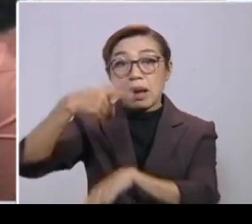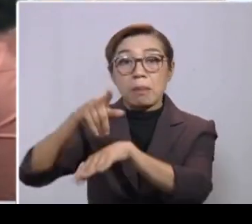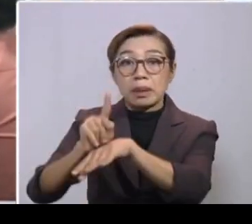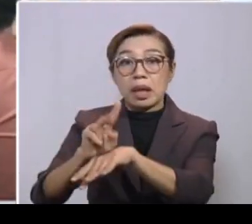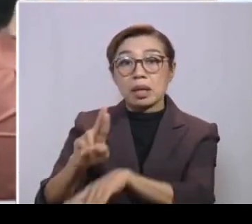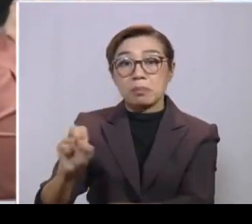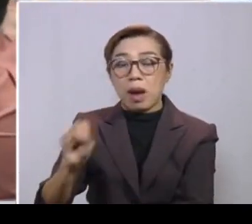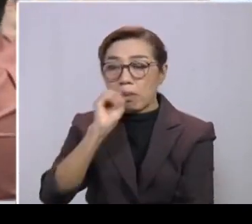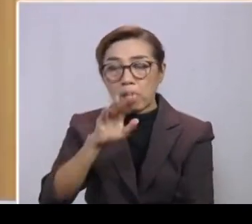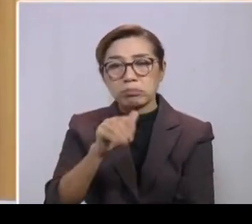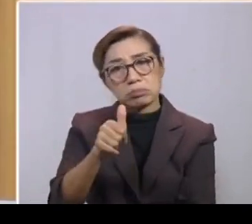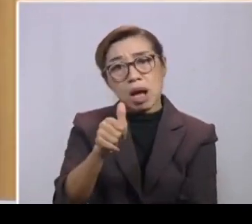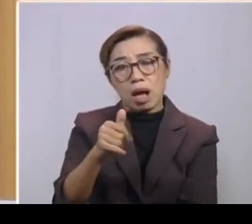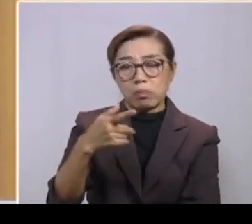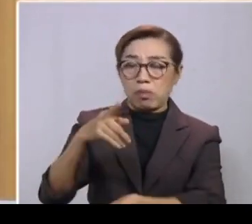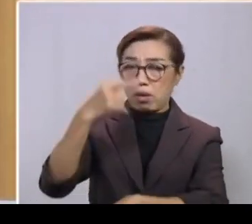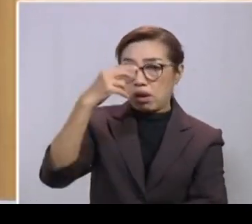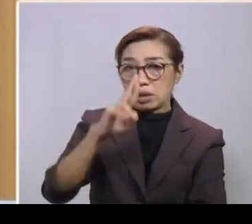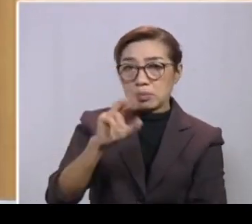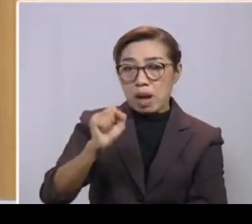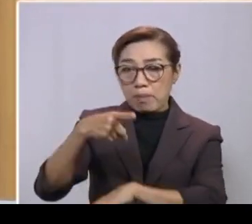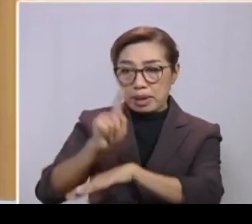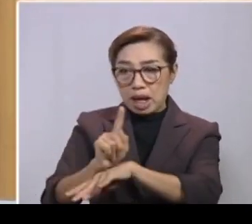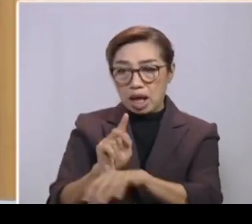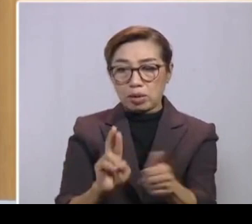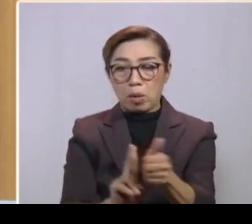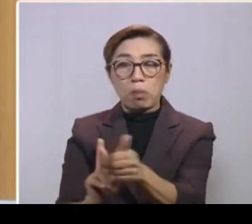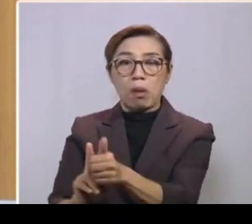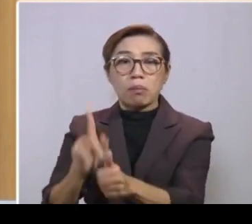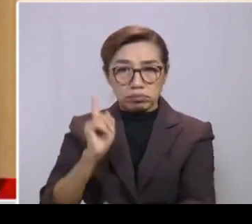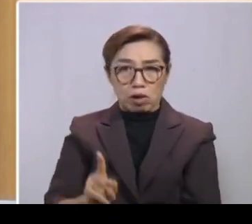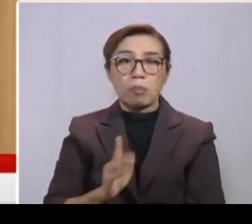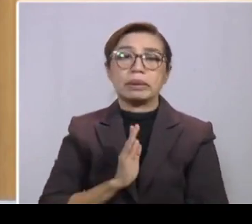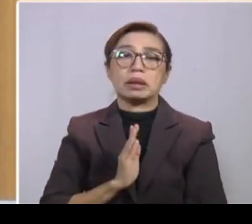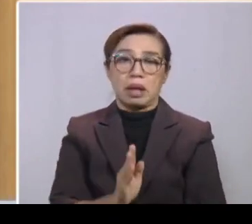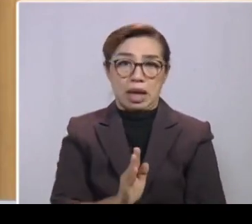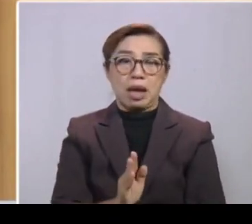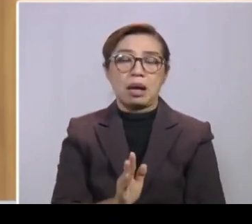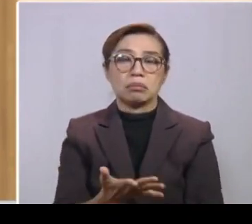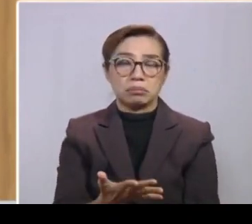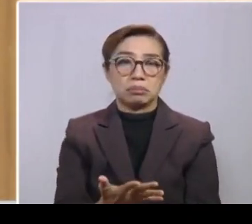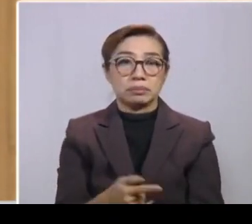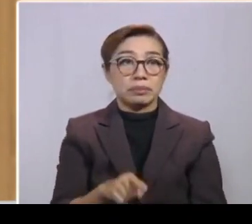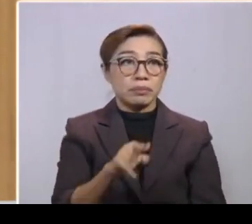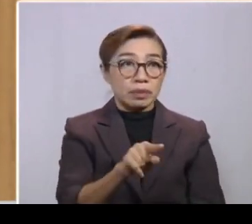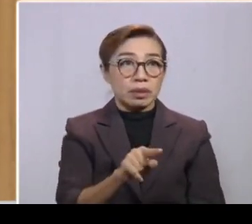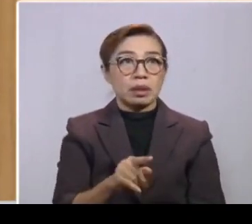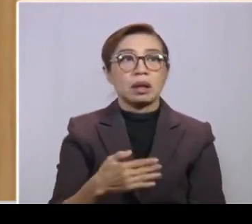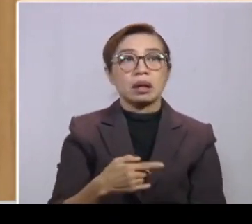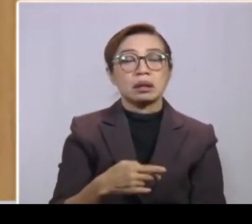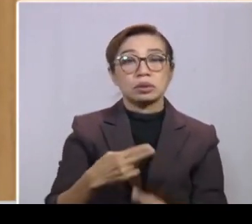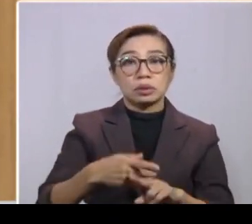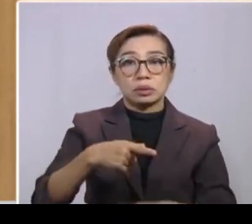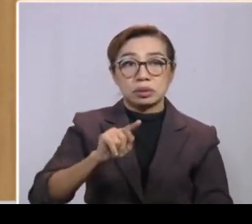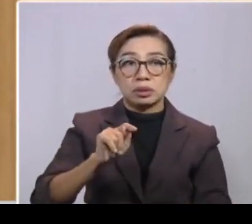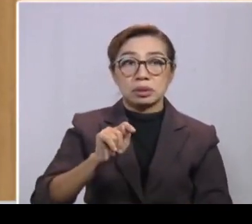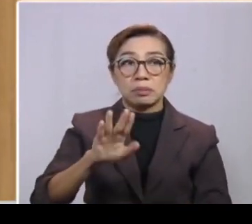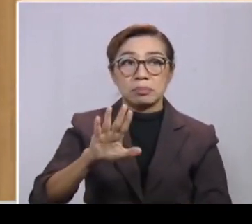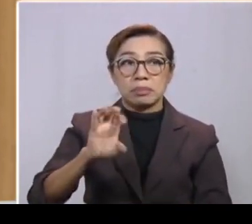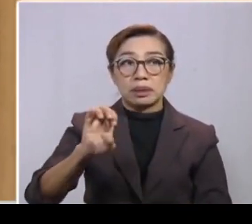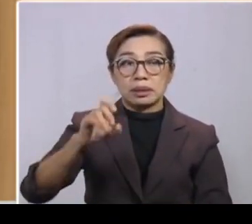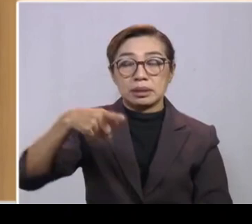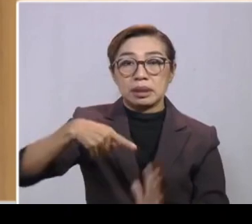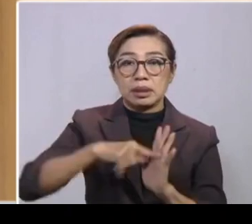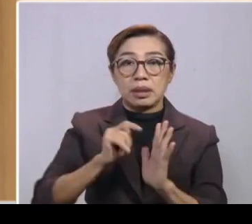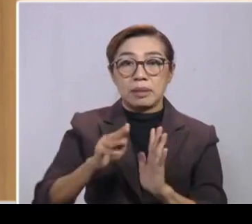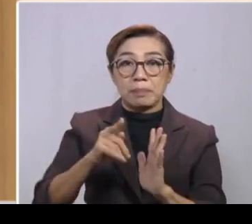เพราะว่าทั้งประธานสภาและรองประธานสภาต้องเป็นกลางก็มีการออกมาชี้แจงจากหมออ๋องนะคะนายปฏิพัฒน์สันติภาดารองประธาน